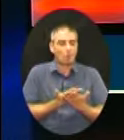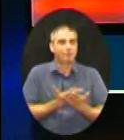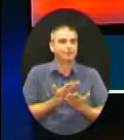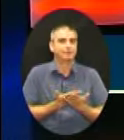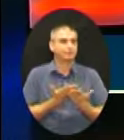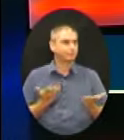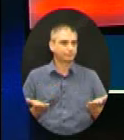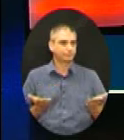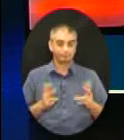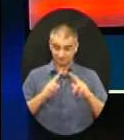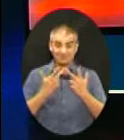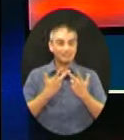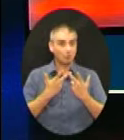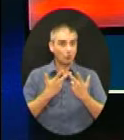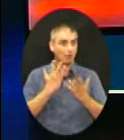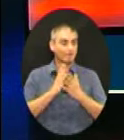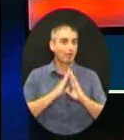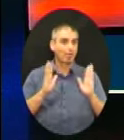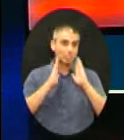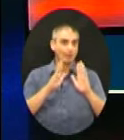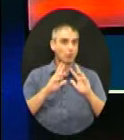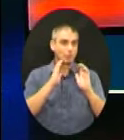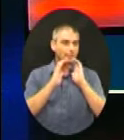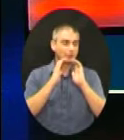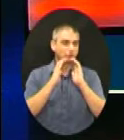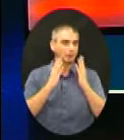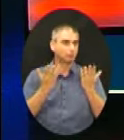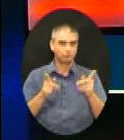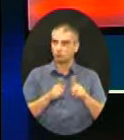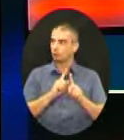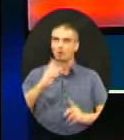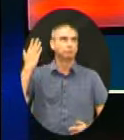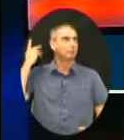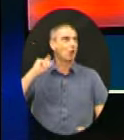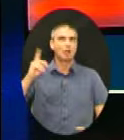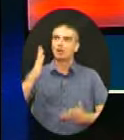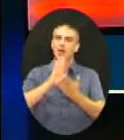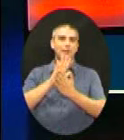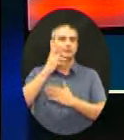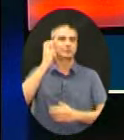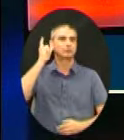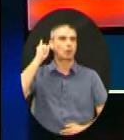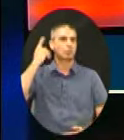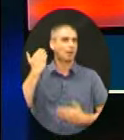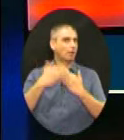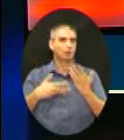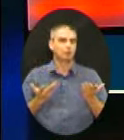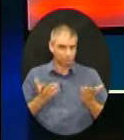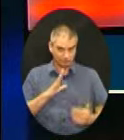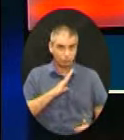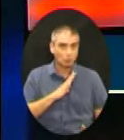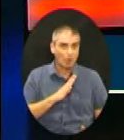העובדתי ציבור מאבד את האמון בתקשורת כמו שלא היה ב-15 שנה האחרונות